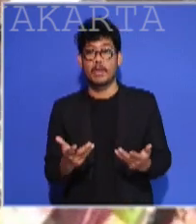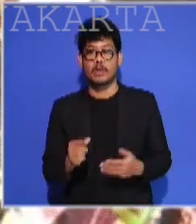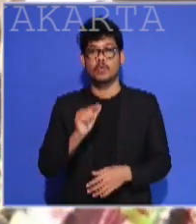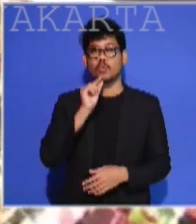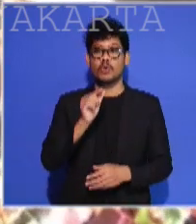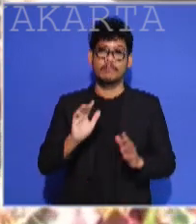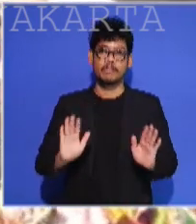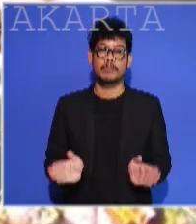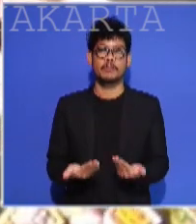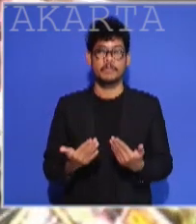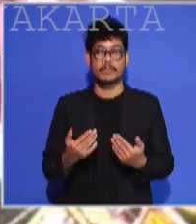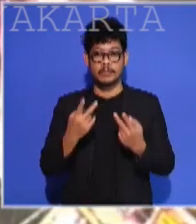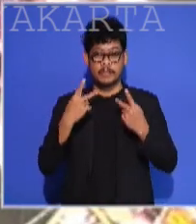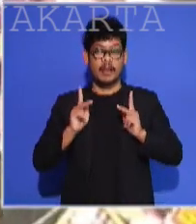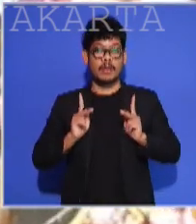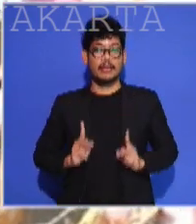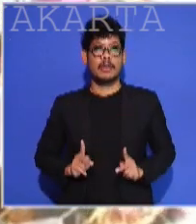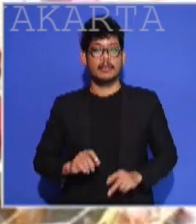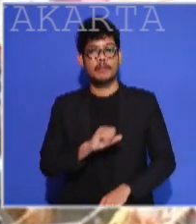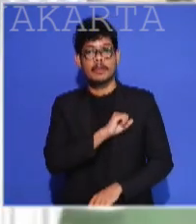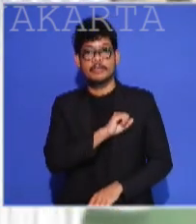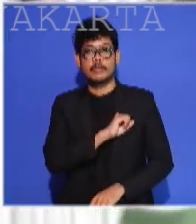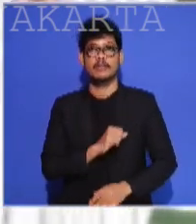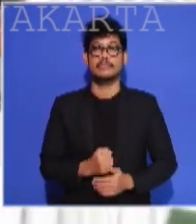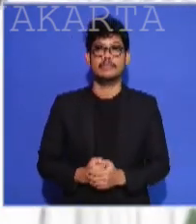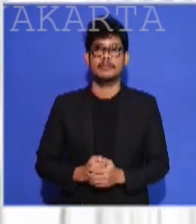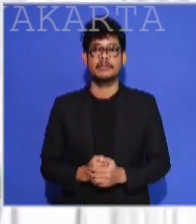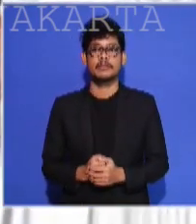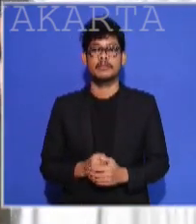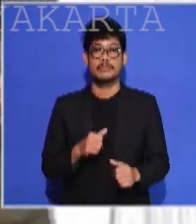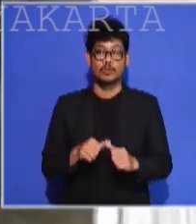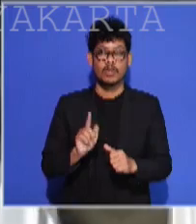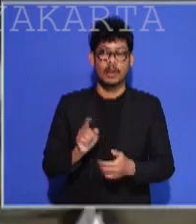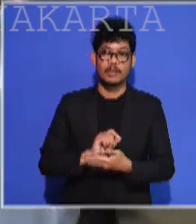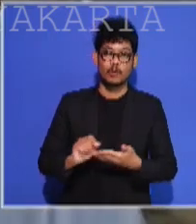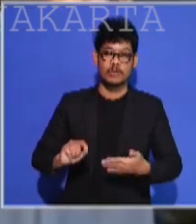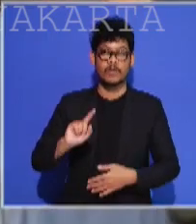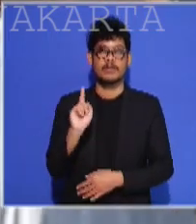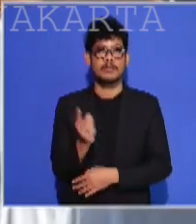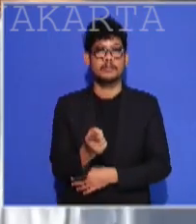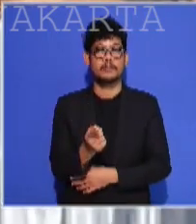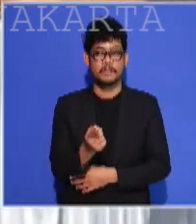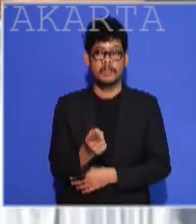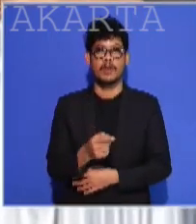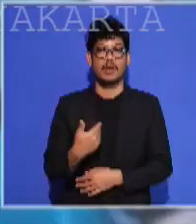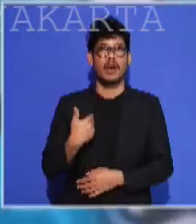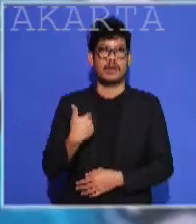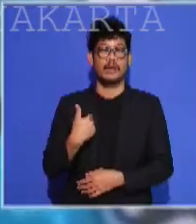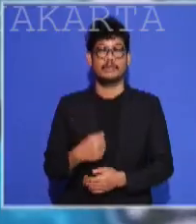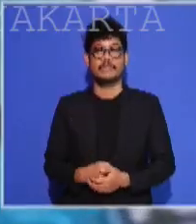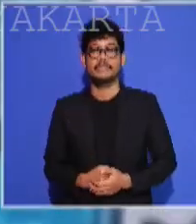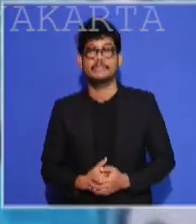bangsa sehingga penerapan ekstrakurikuler wajib khususnya di Daerah Istimewa Yogyakarta bisa terus dijalankan